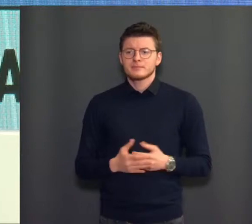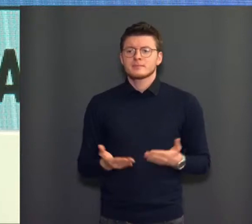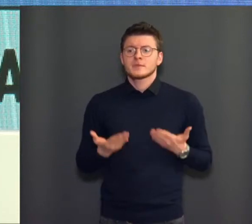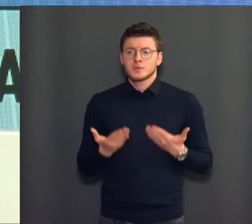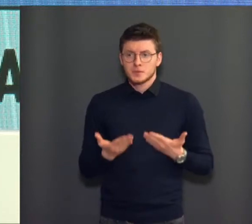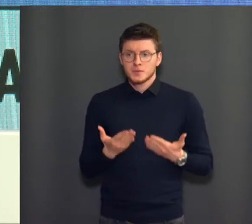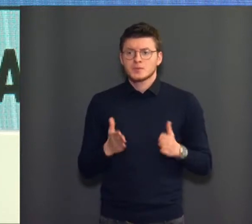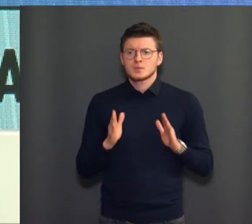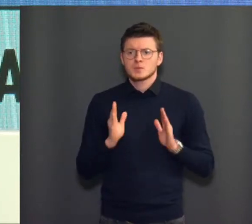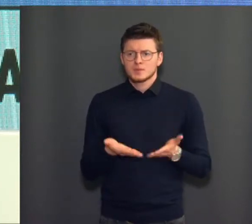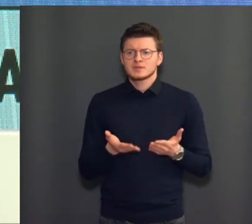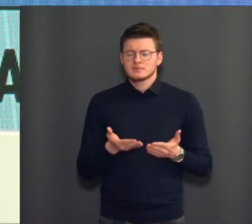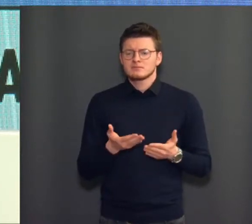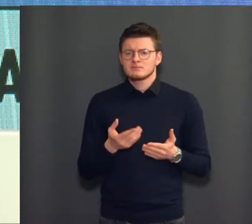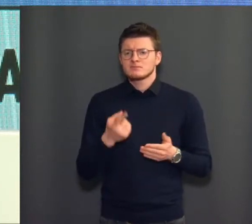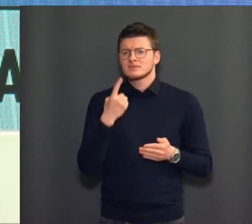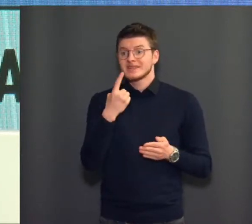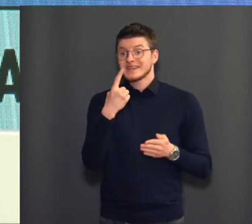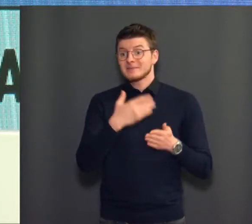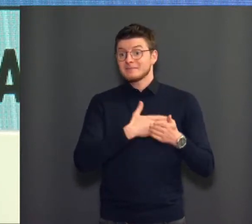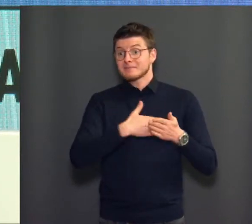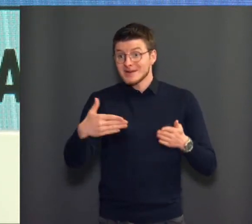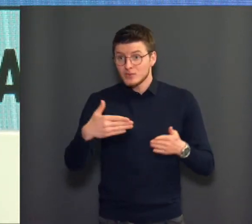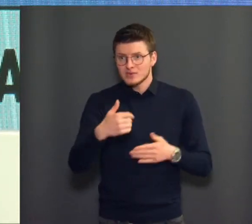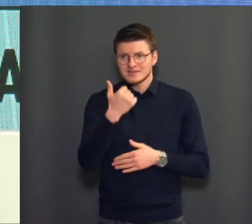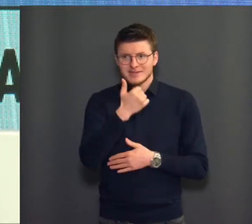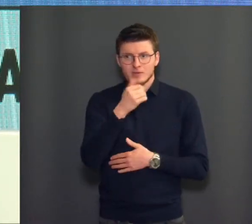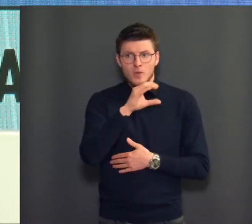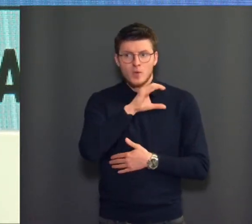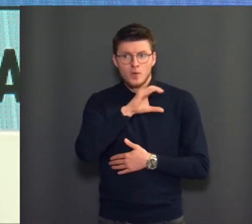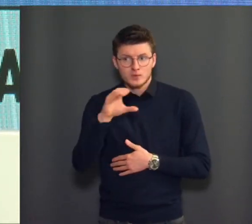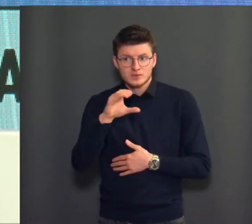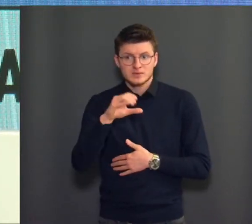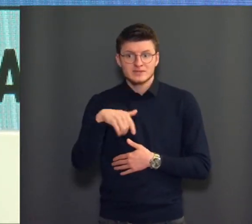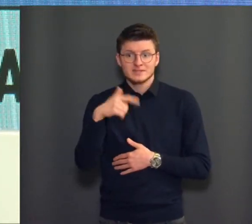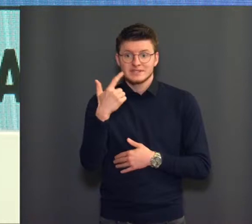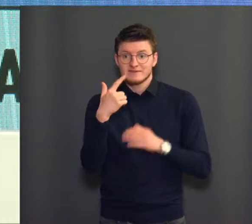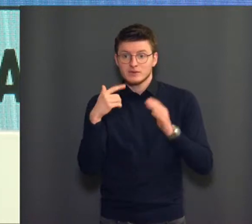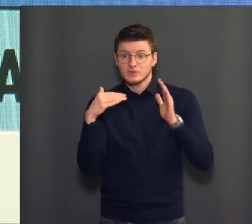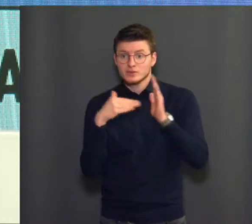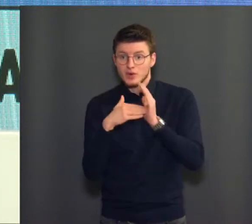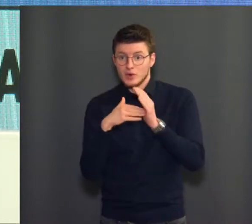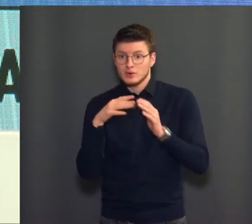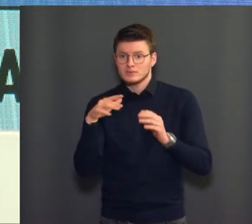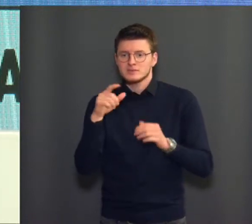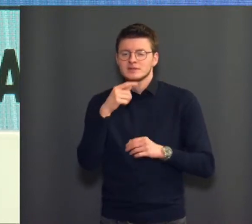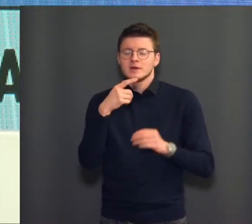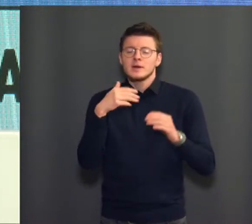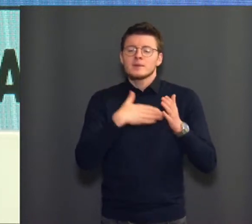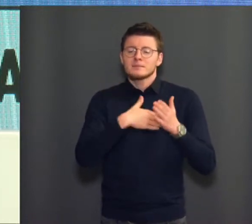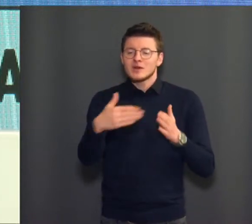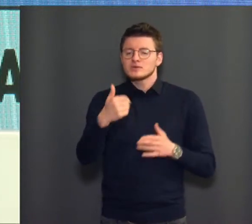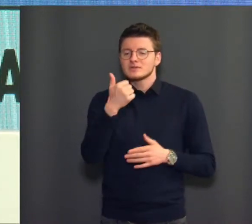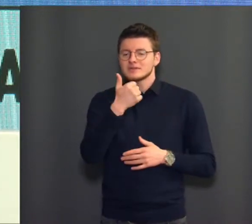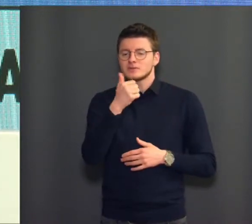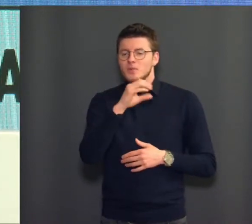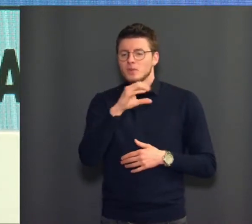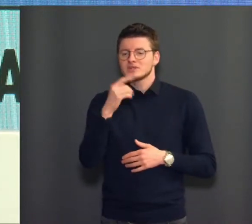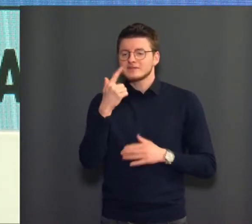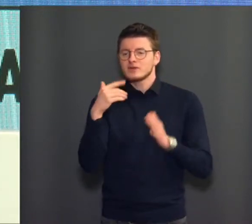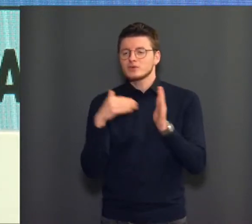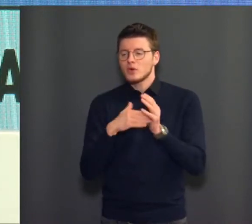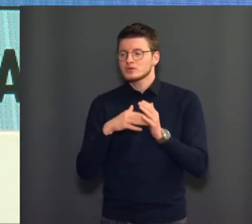1.607.000 Belgen, of 14% van alle Belgen, een eerste dosis van het COVID-vaccin gekregen.